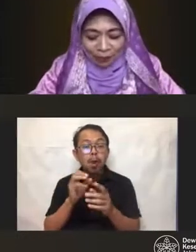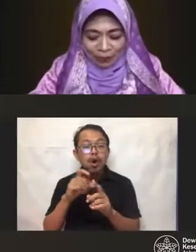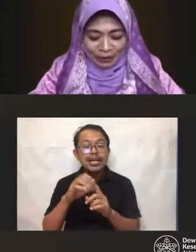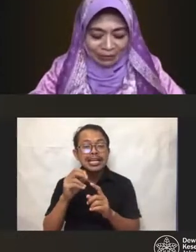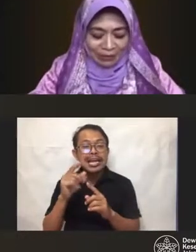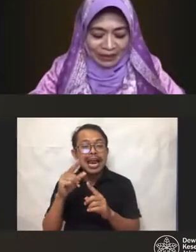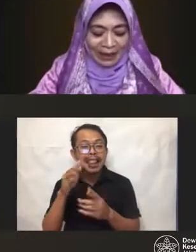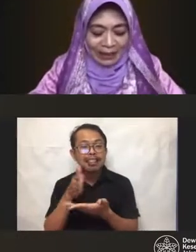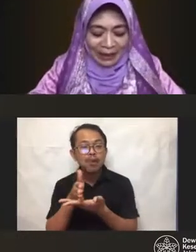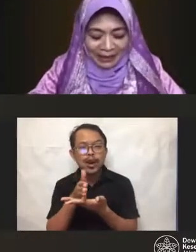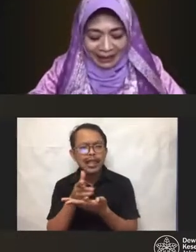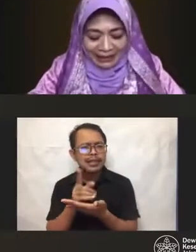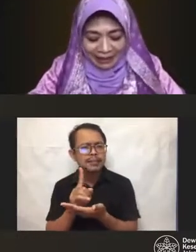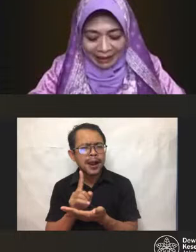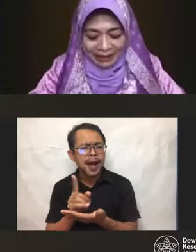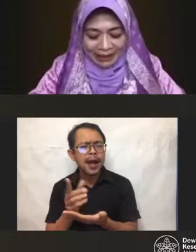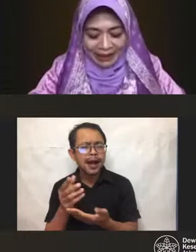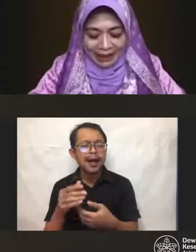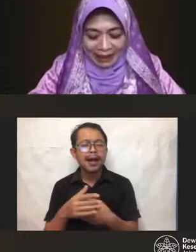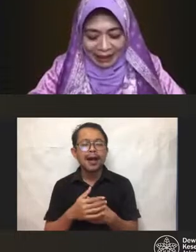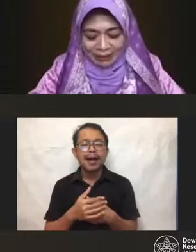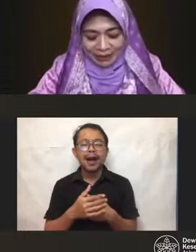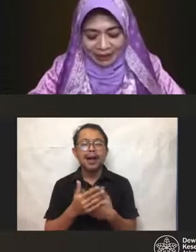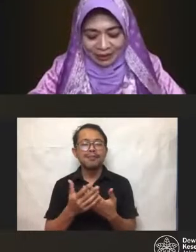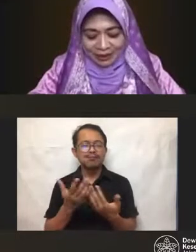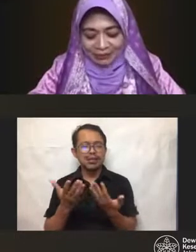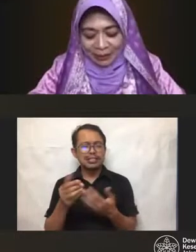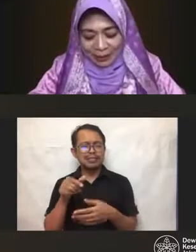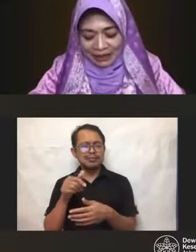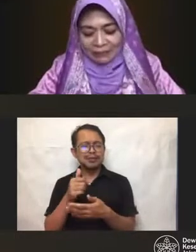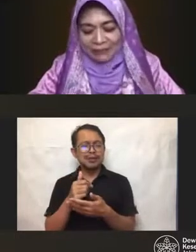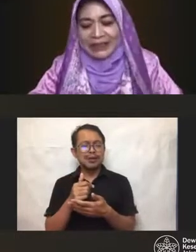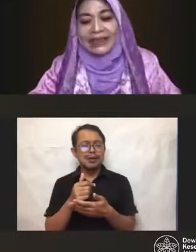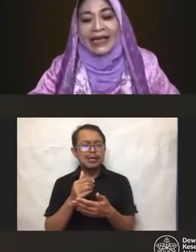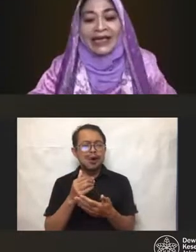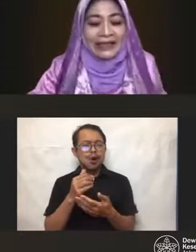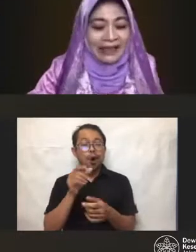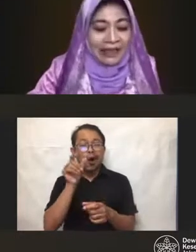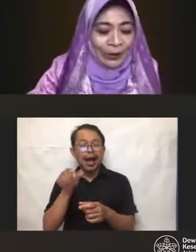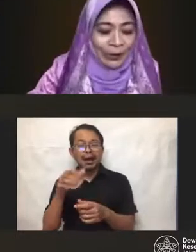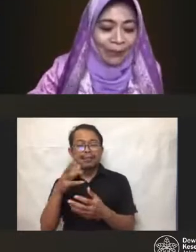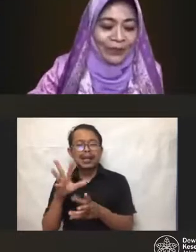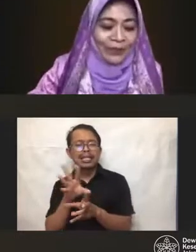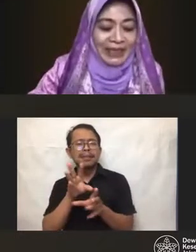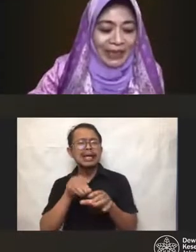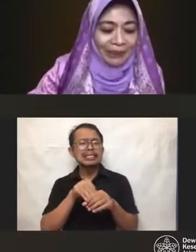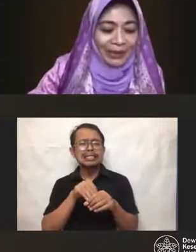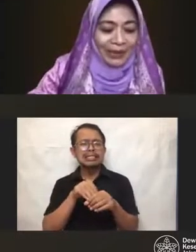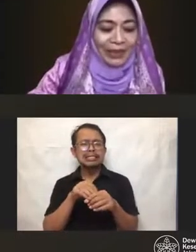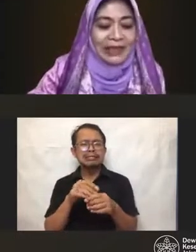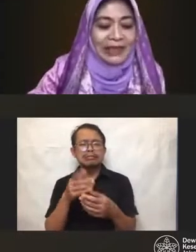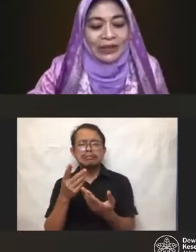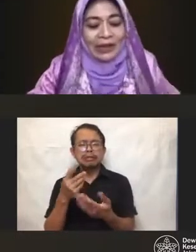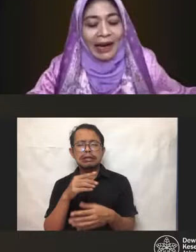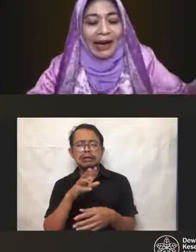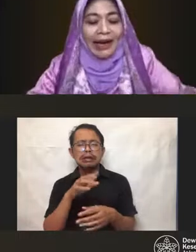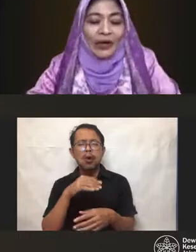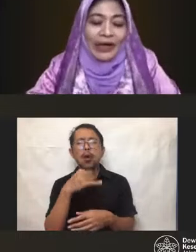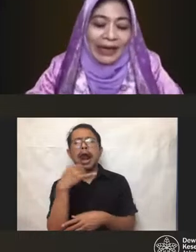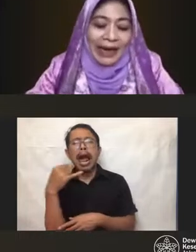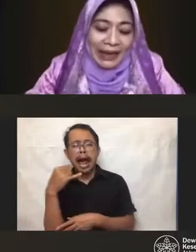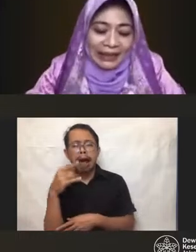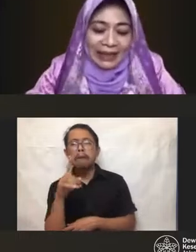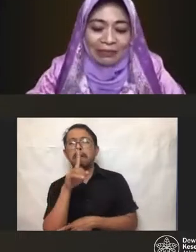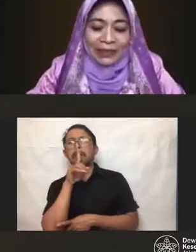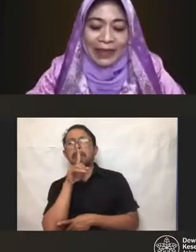memiliki proporsi lebih besar dibandingkan Islamis, namun sifat partisipasinya yang cenderung diam jauh terkalahkan